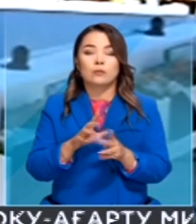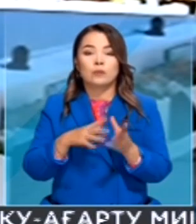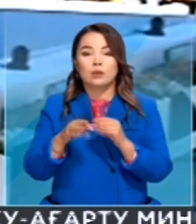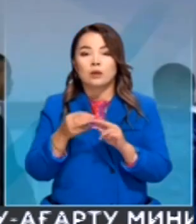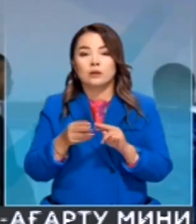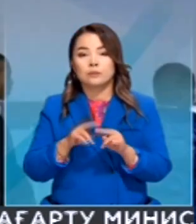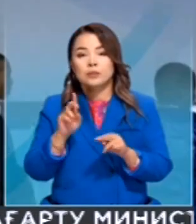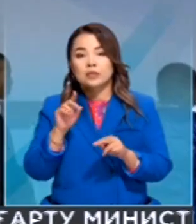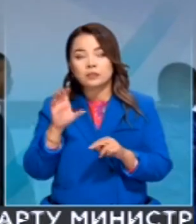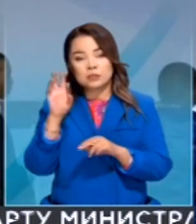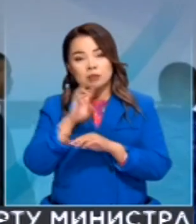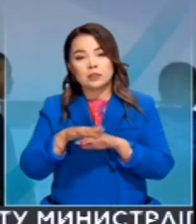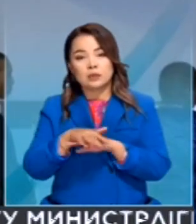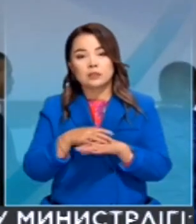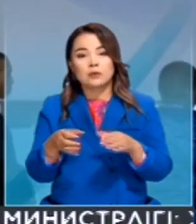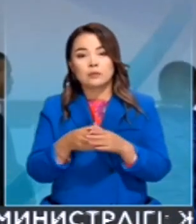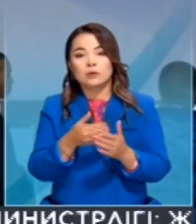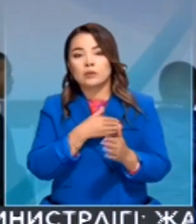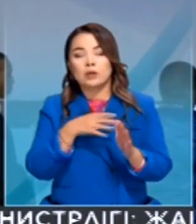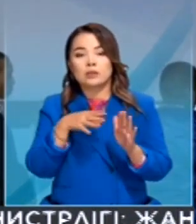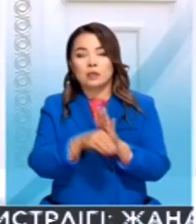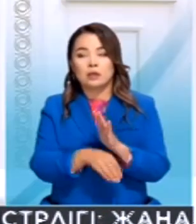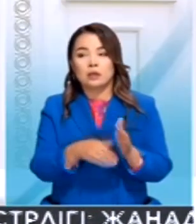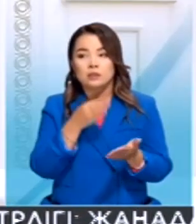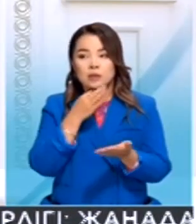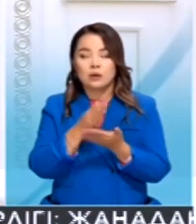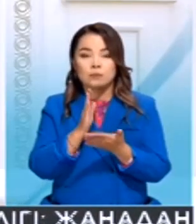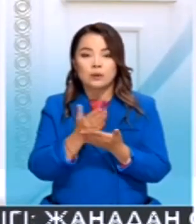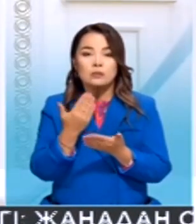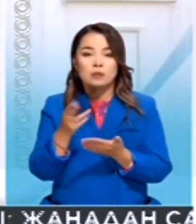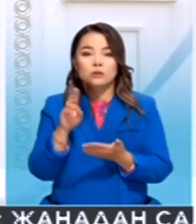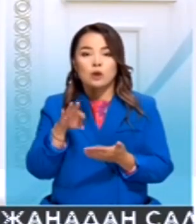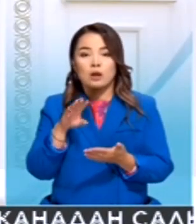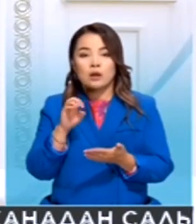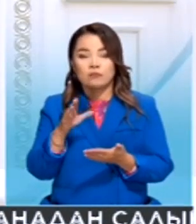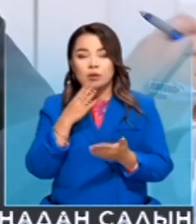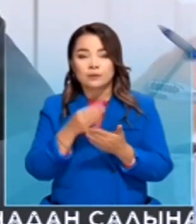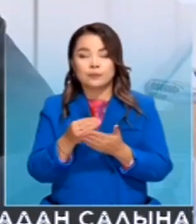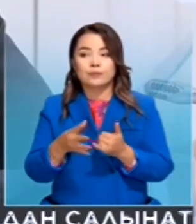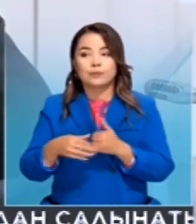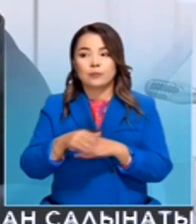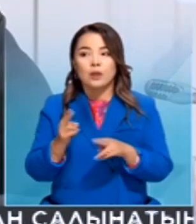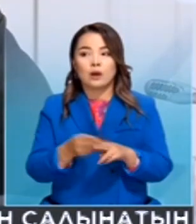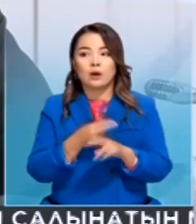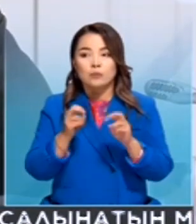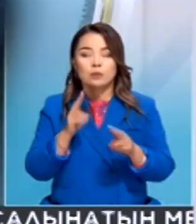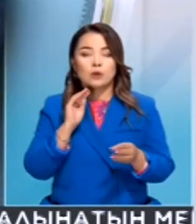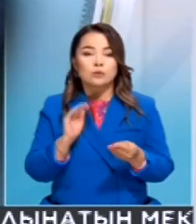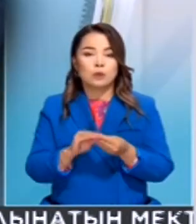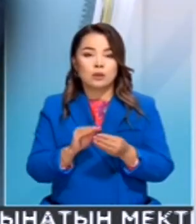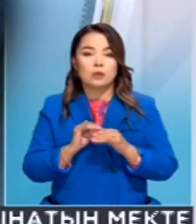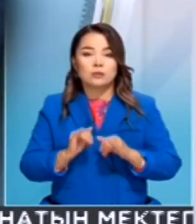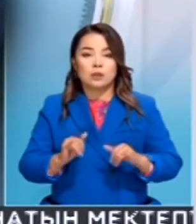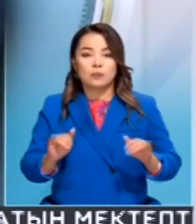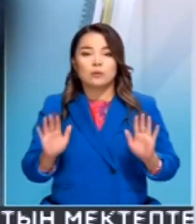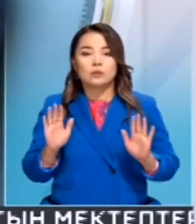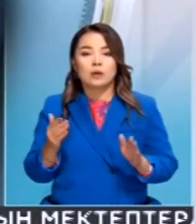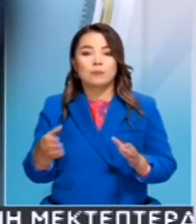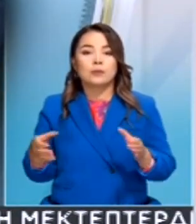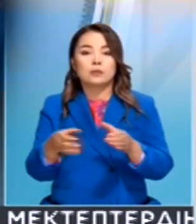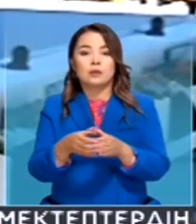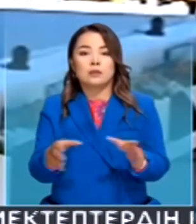Қазақстанның БРИКС ұйымына қосылуға ниеті бар екенін жеткізді. Қасым-Жомарт Тоқаевтың пікірінше, жаһандағы қауіпсіздік пен тұрақты даму тек